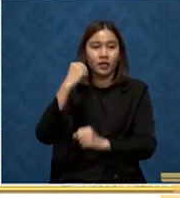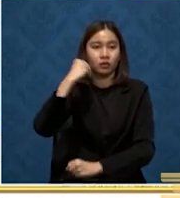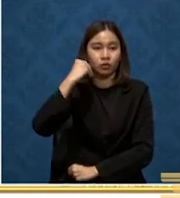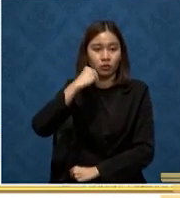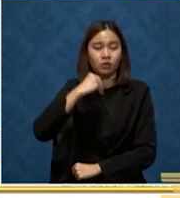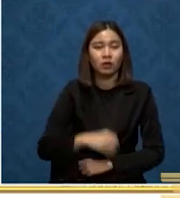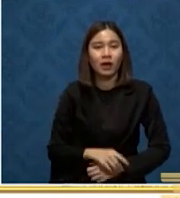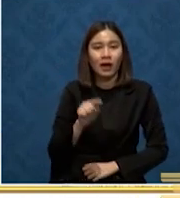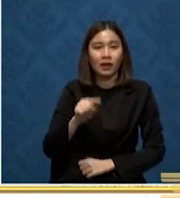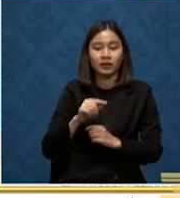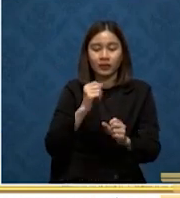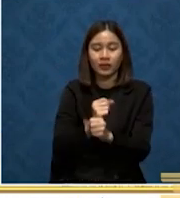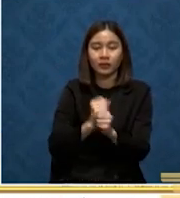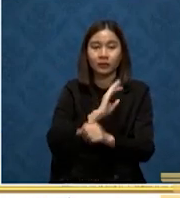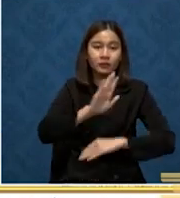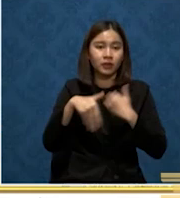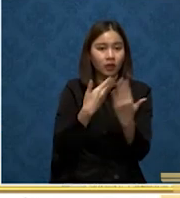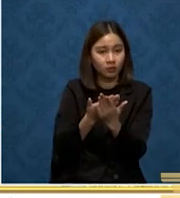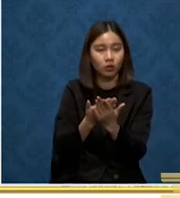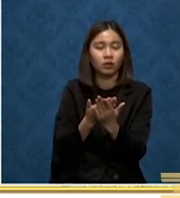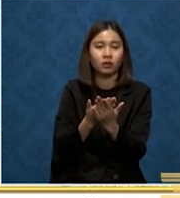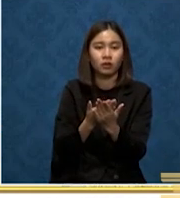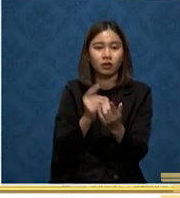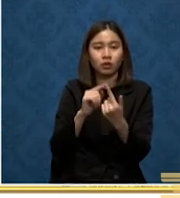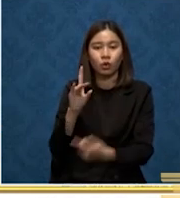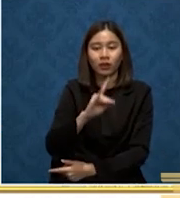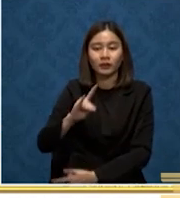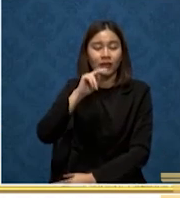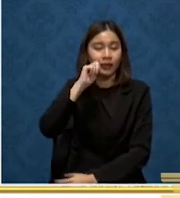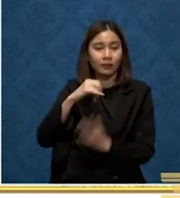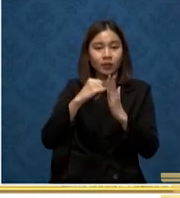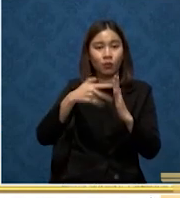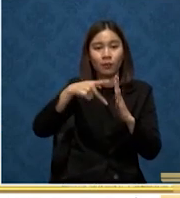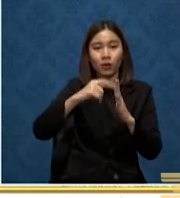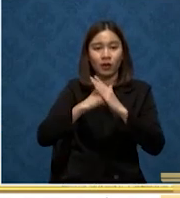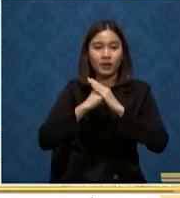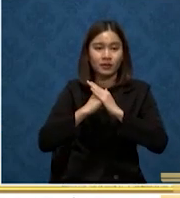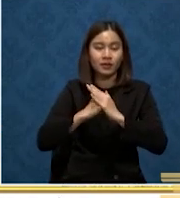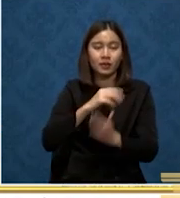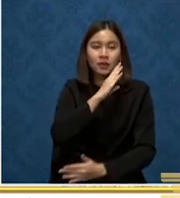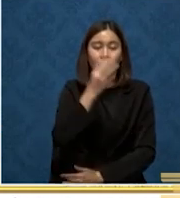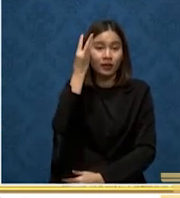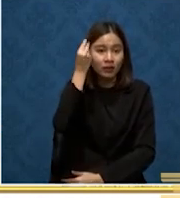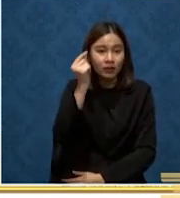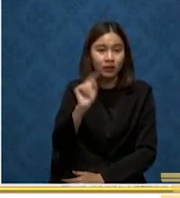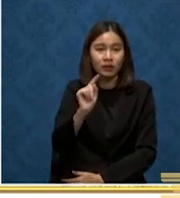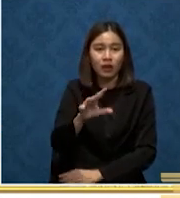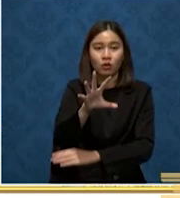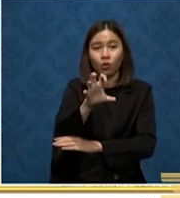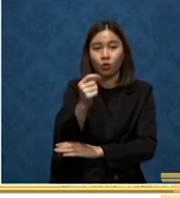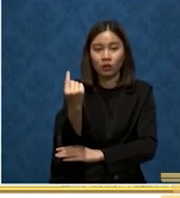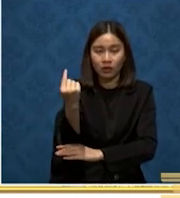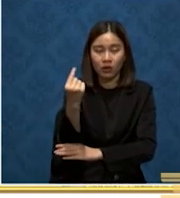คืพมพลตทั้งบทในสัตวนใจาจิมบุรีถ้าเราจะคพ์กุ่งอย่เดี